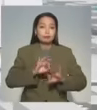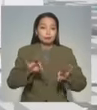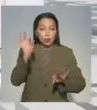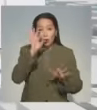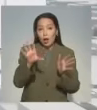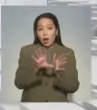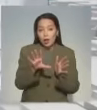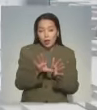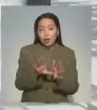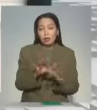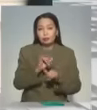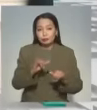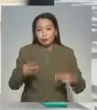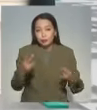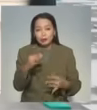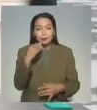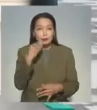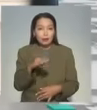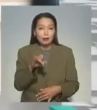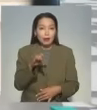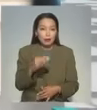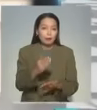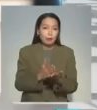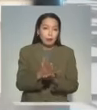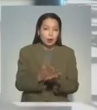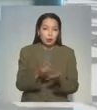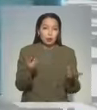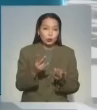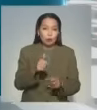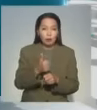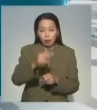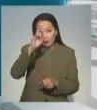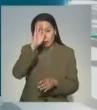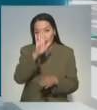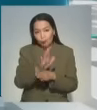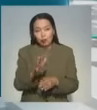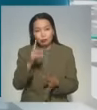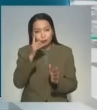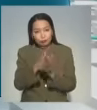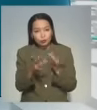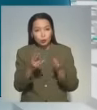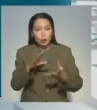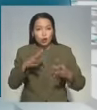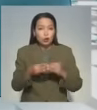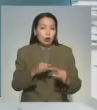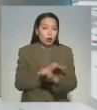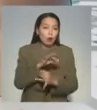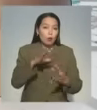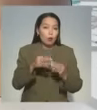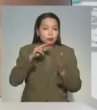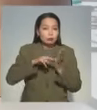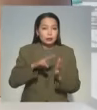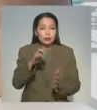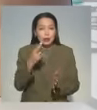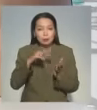развитии энергетической отрасли и эффективной тарифной политике. Глава государства поручил учесть результаты обсуждения при разработке национального